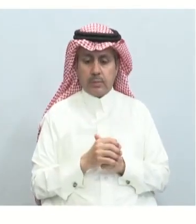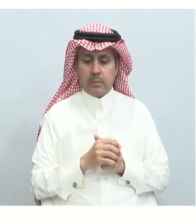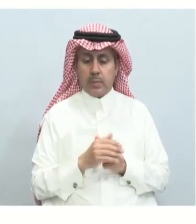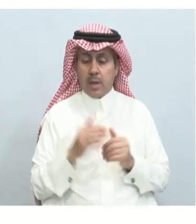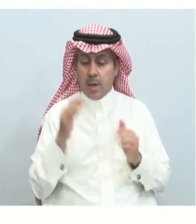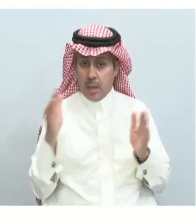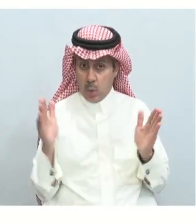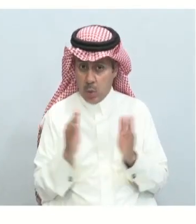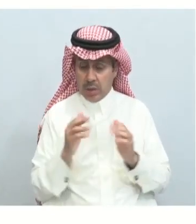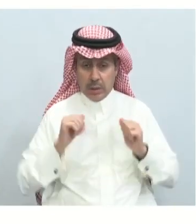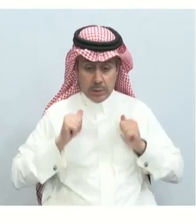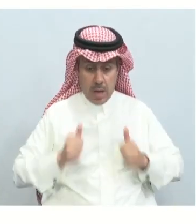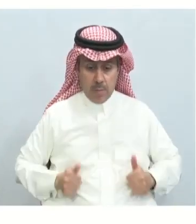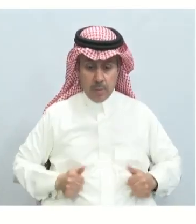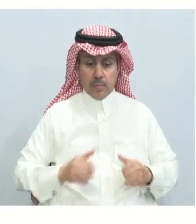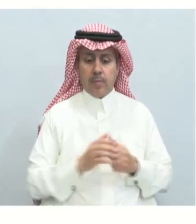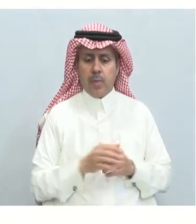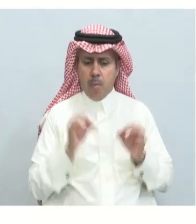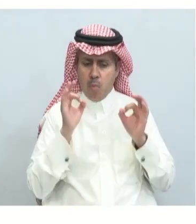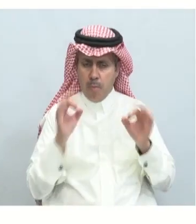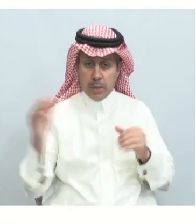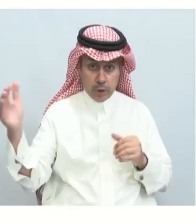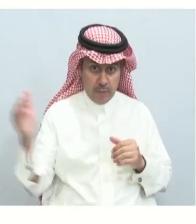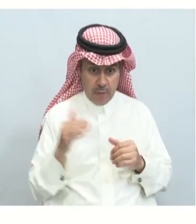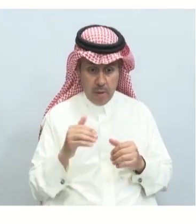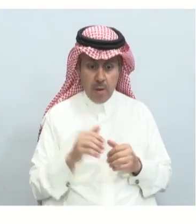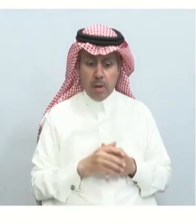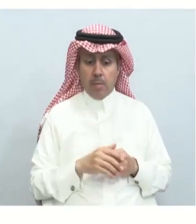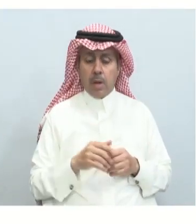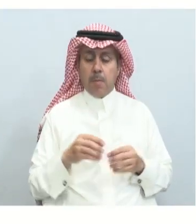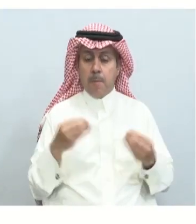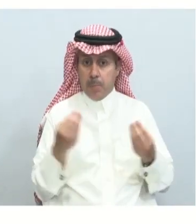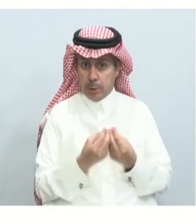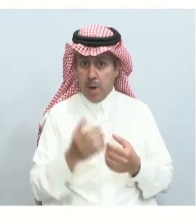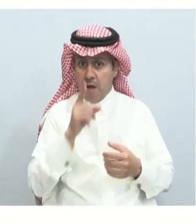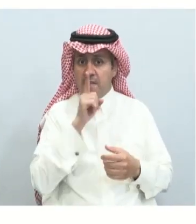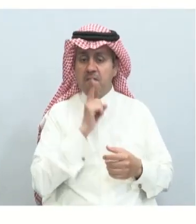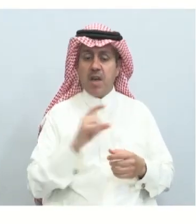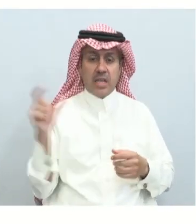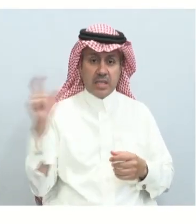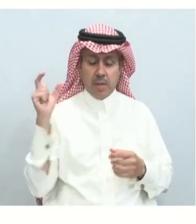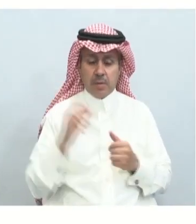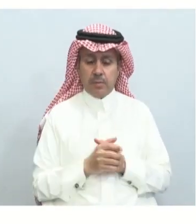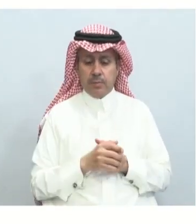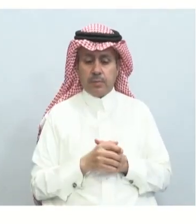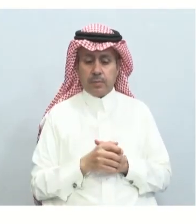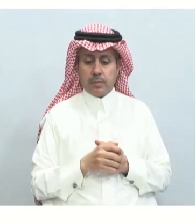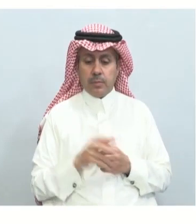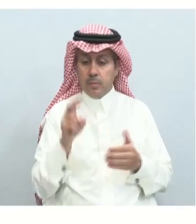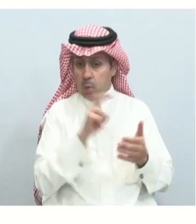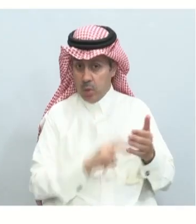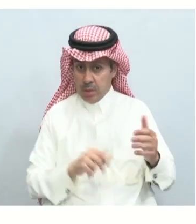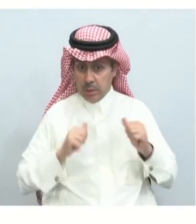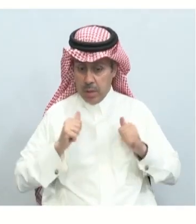والمحرمه ان يحدد الطالب او الطالبه ابرز ما جاء في قرار مجمع الفقه الاسلامي ان يلخص